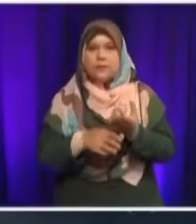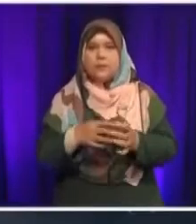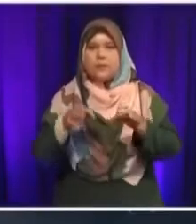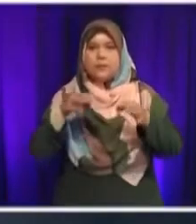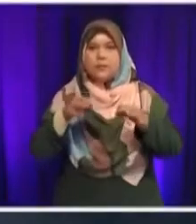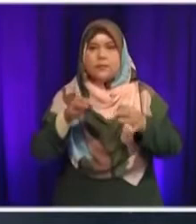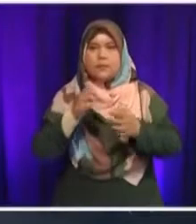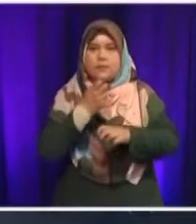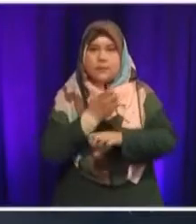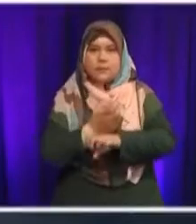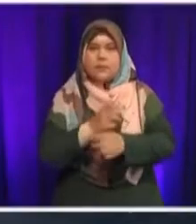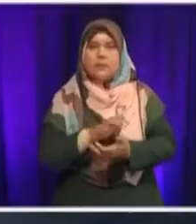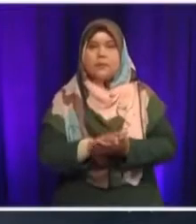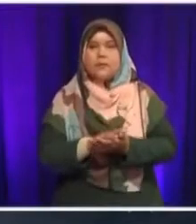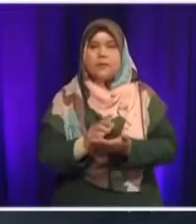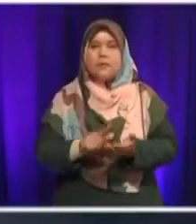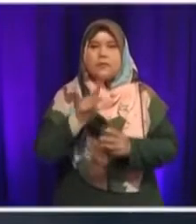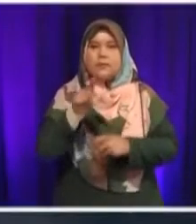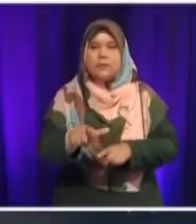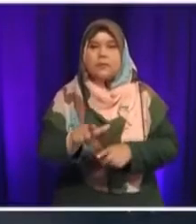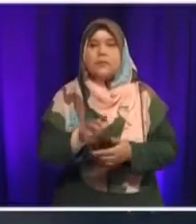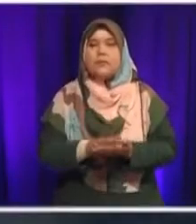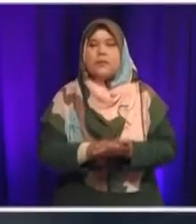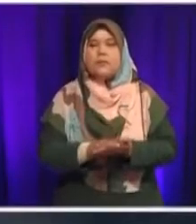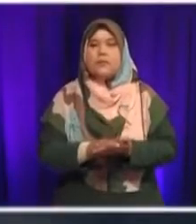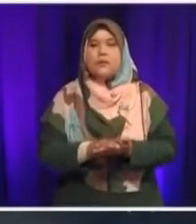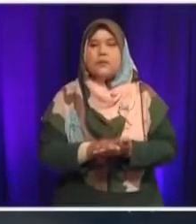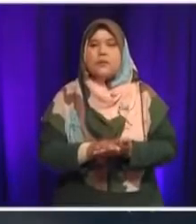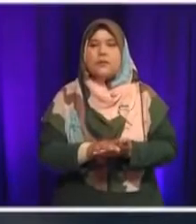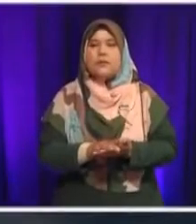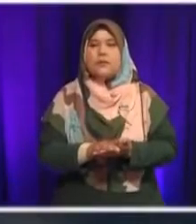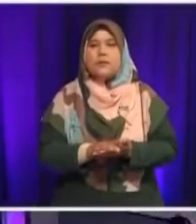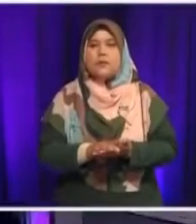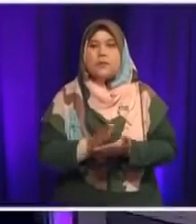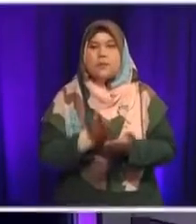emas seterusnya aku langkahnya kalau gitu